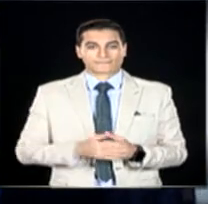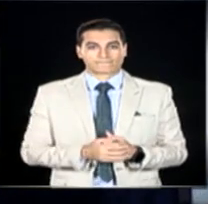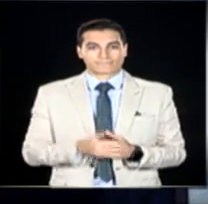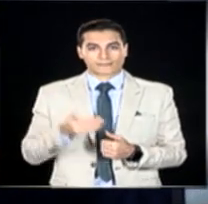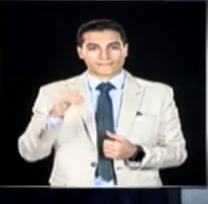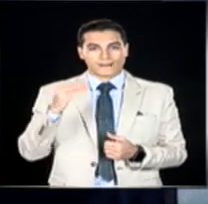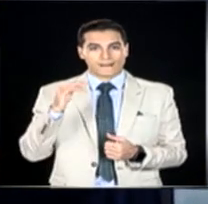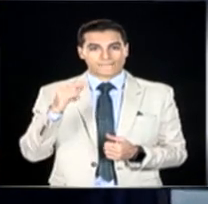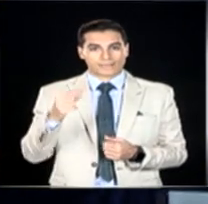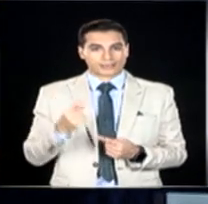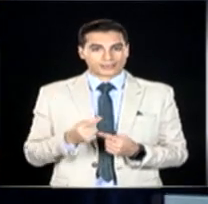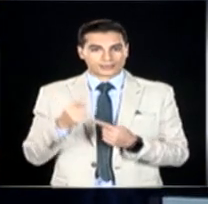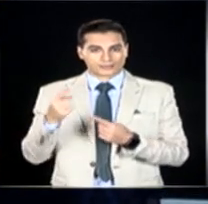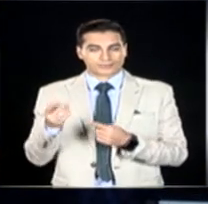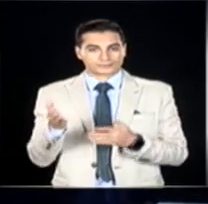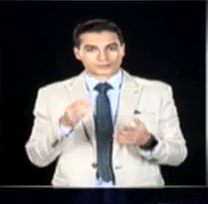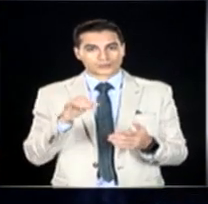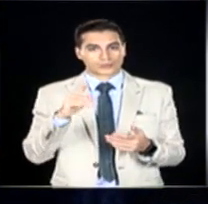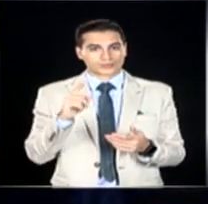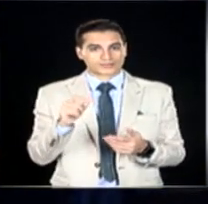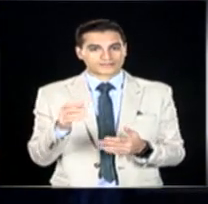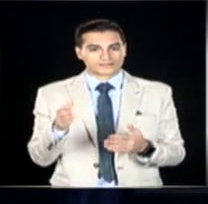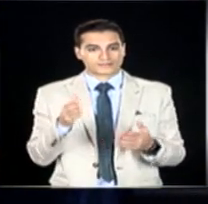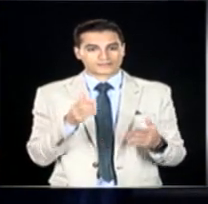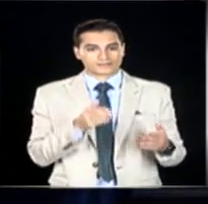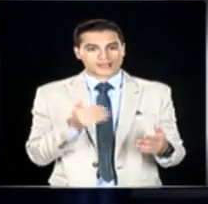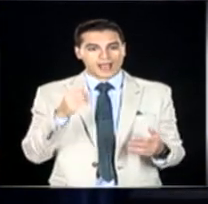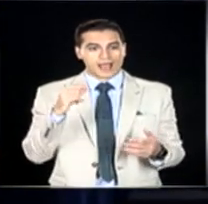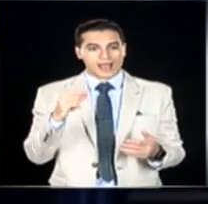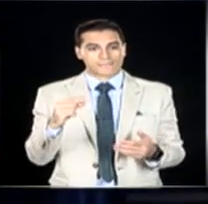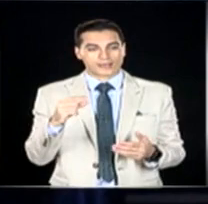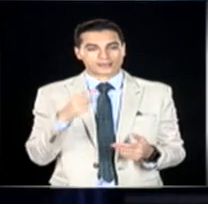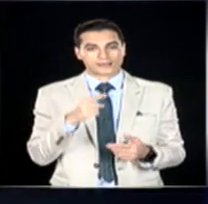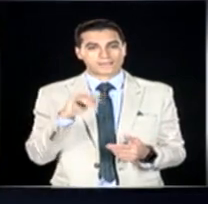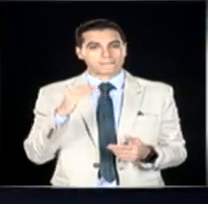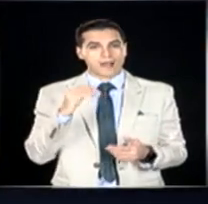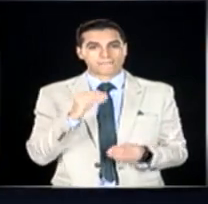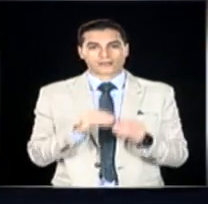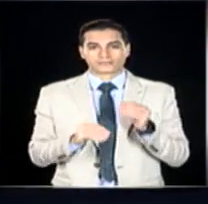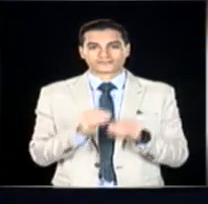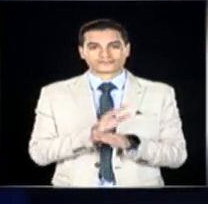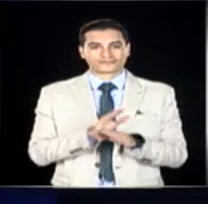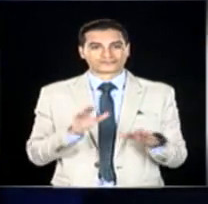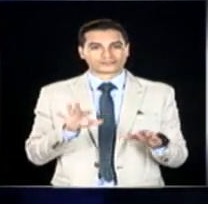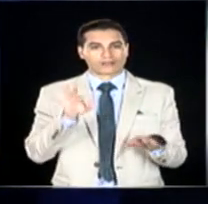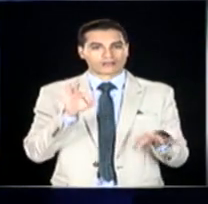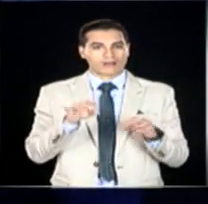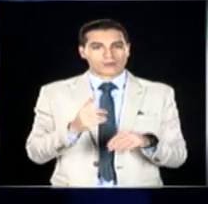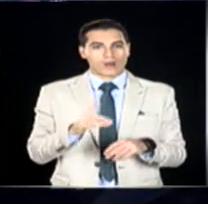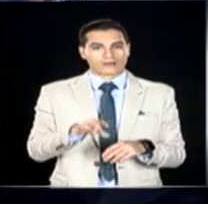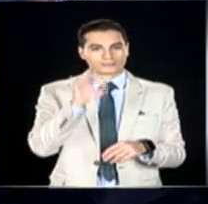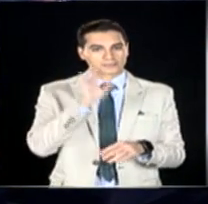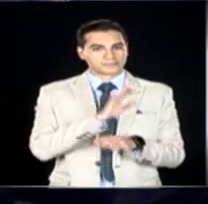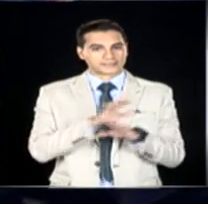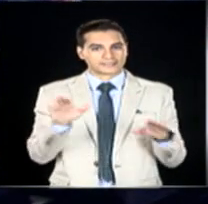يلا محمد ويوسف احمد، احمد امين، وما عندكش اختيار يا حمدي.